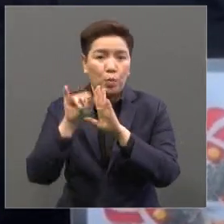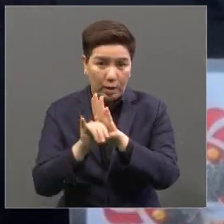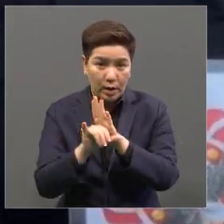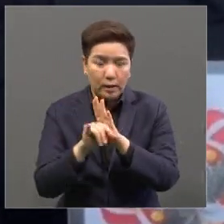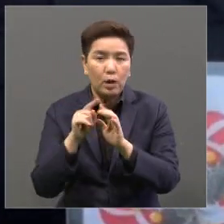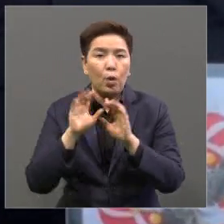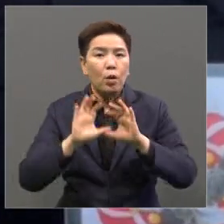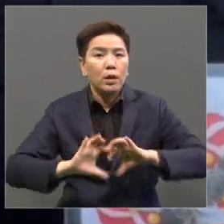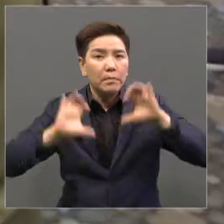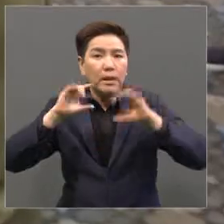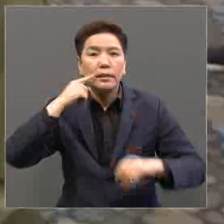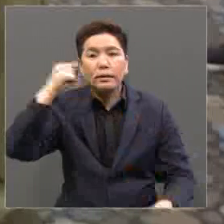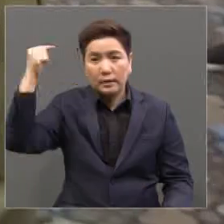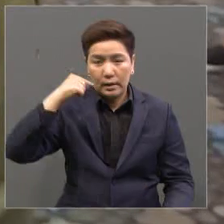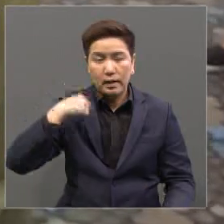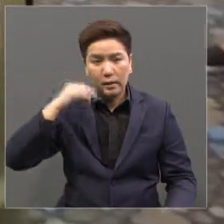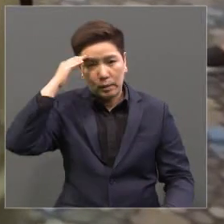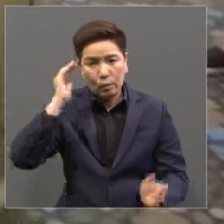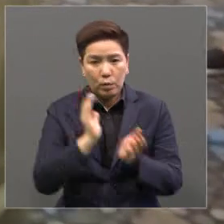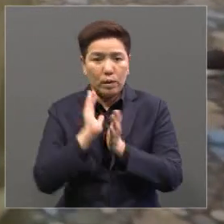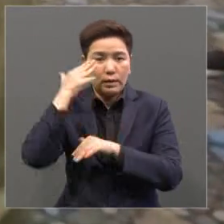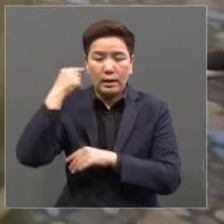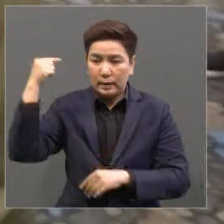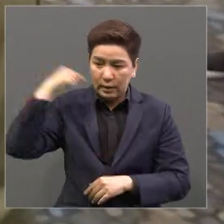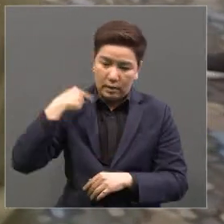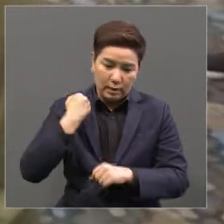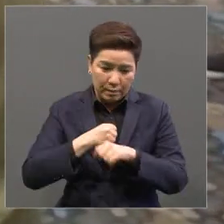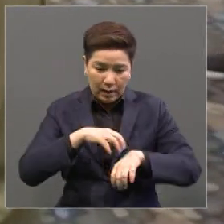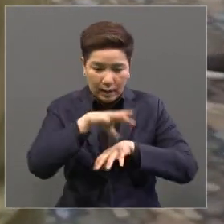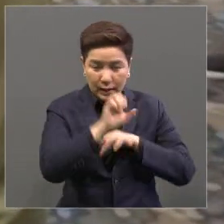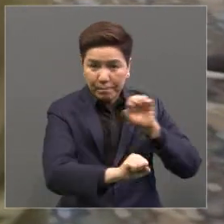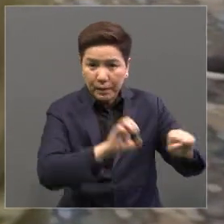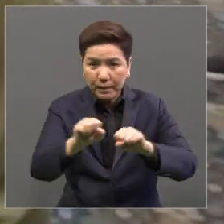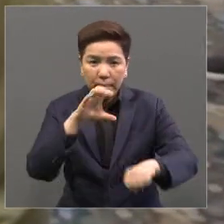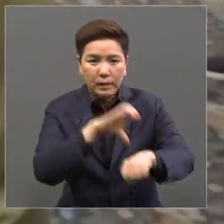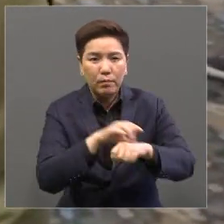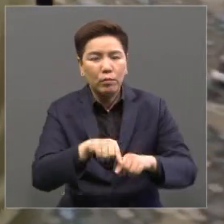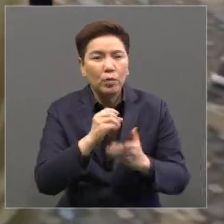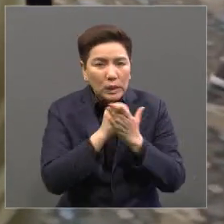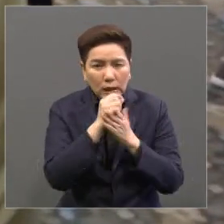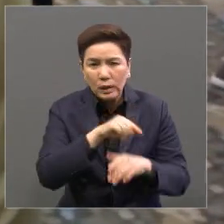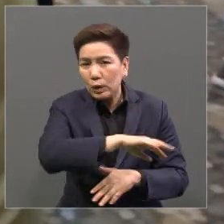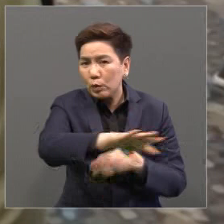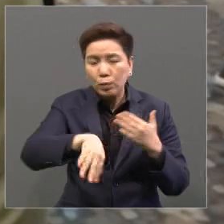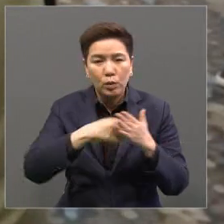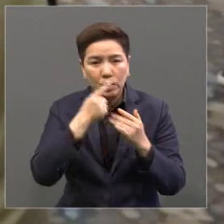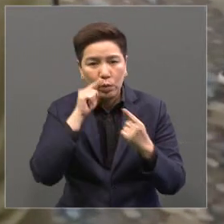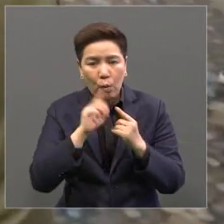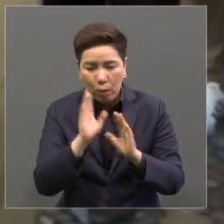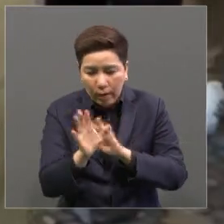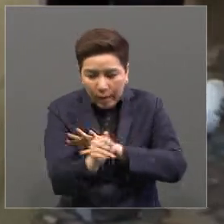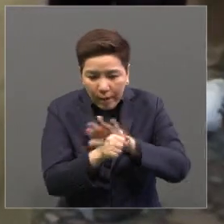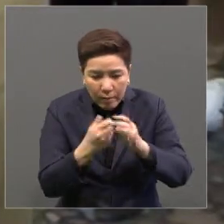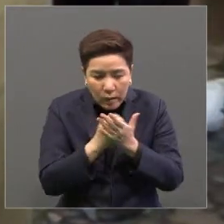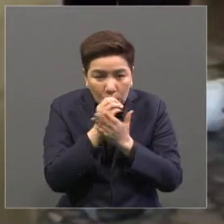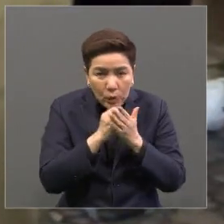ก็ของรัฐบาลกับผู้บัญชาการตำรวจแห่งชาติให้ติดตามจับกลุ่มเครือข่ายยาเสพติดทุกระดับเพื่อจะตัดวงจรการลักลอบล